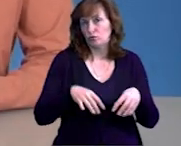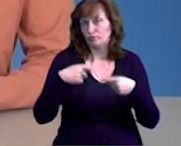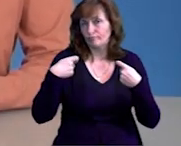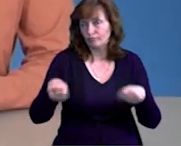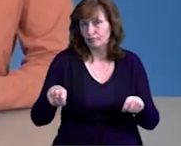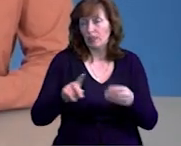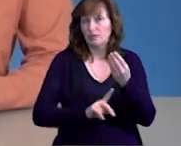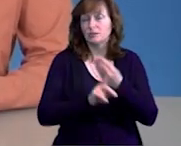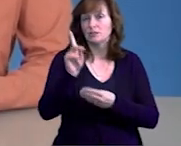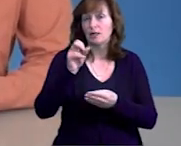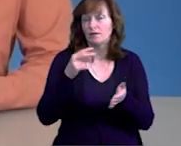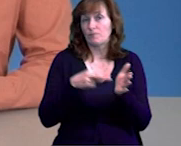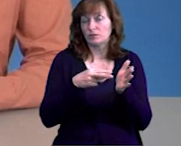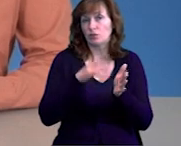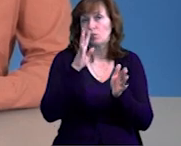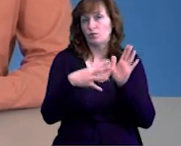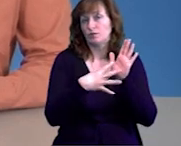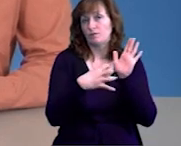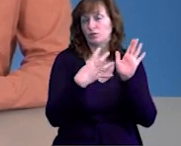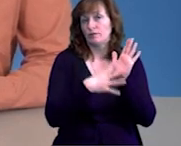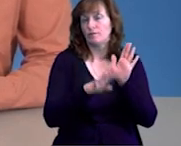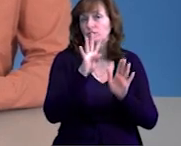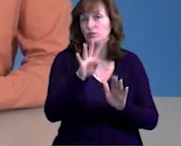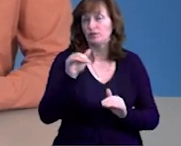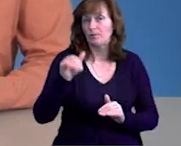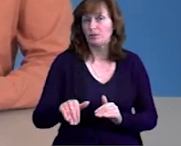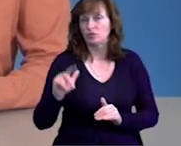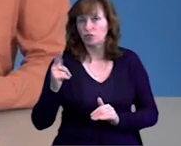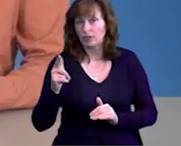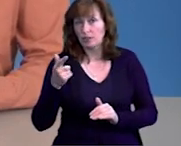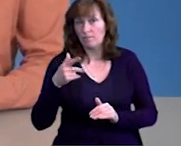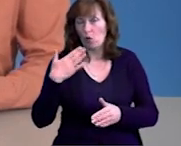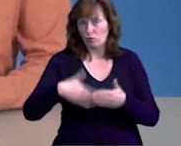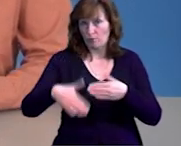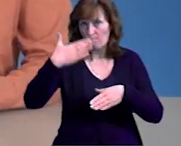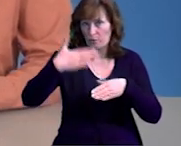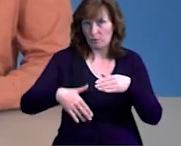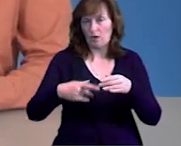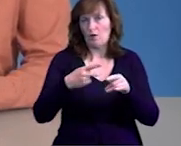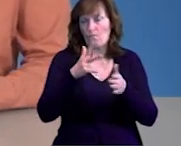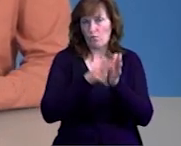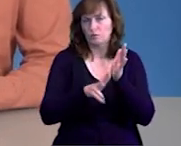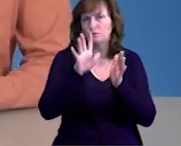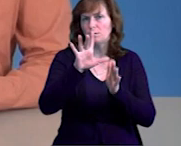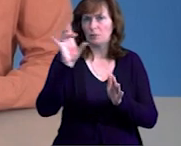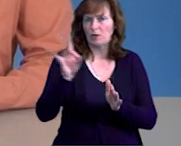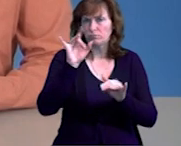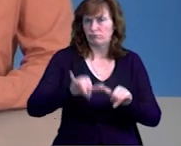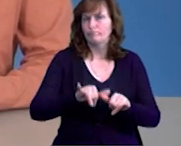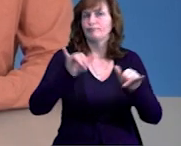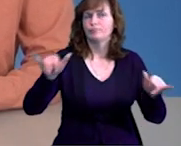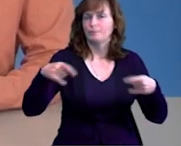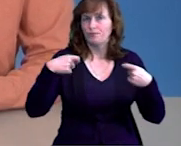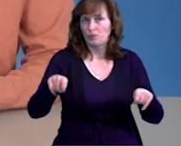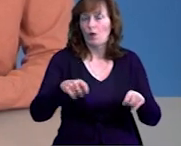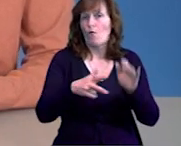«Прозоро-продажі». Стартова ціна на торгах була 994 тисячі гривень, фінальна – у 75 разів вища. В аукціоні